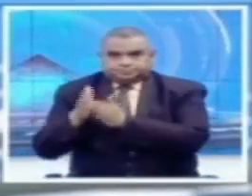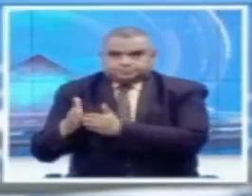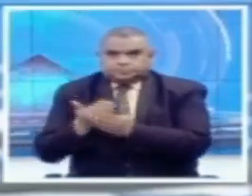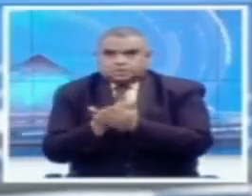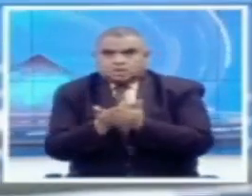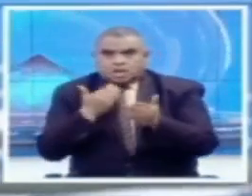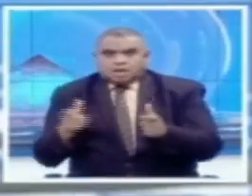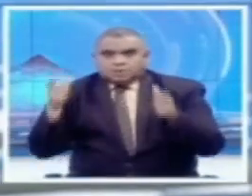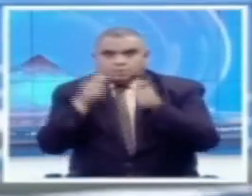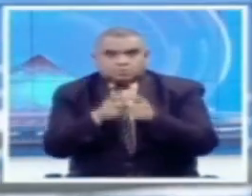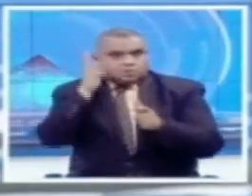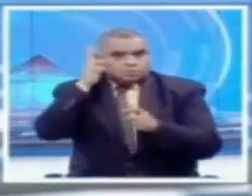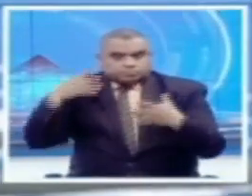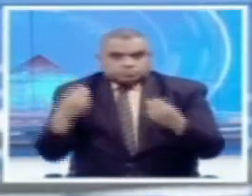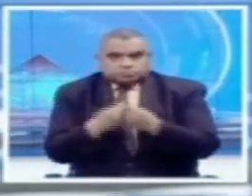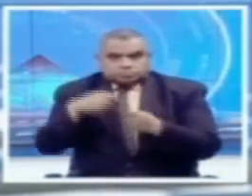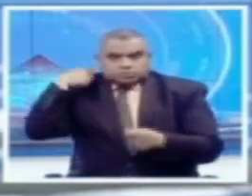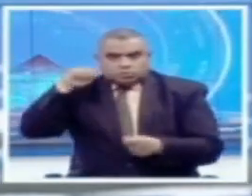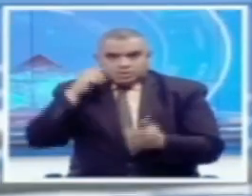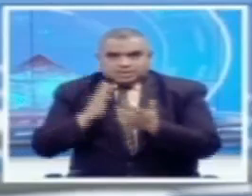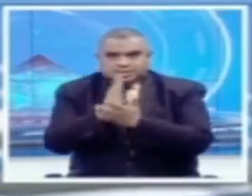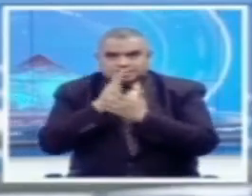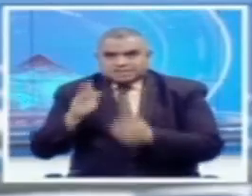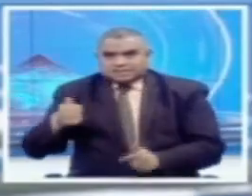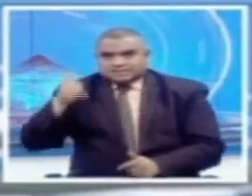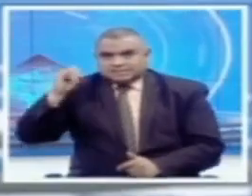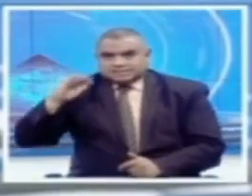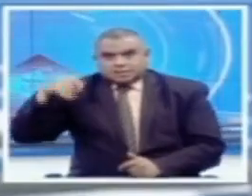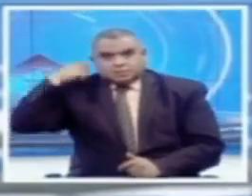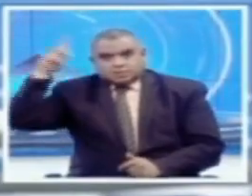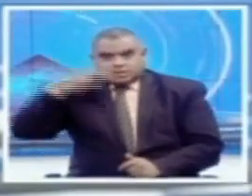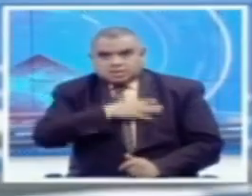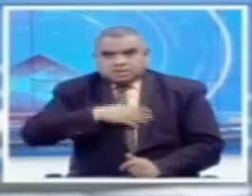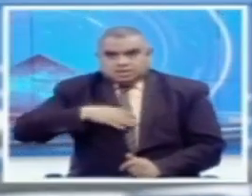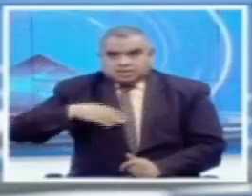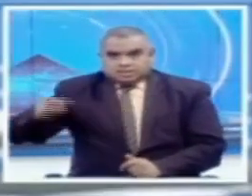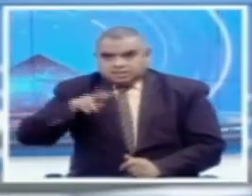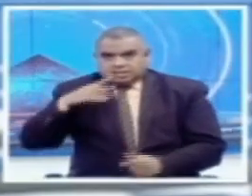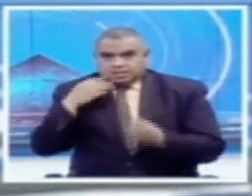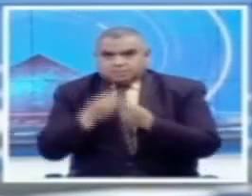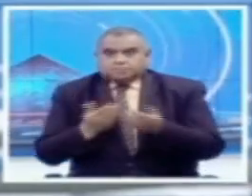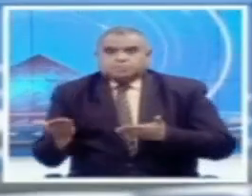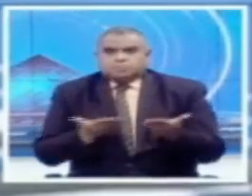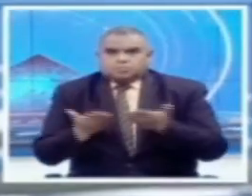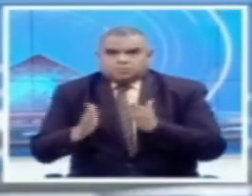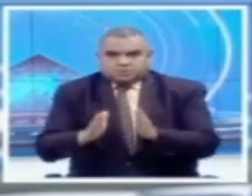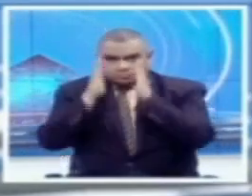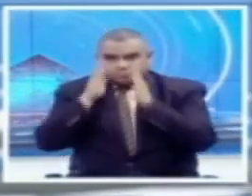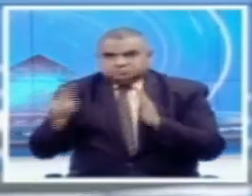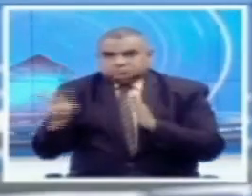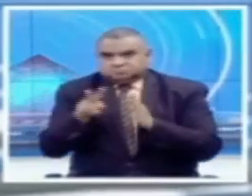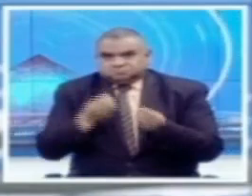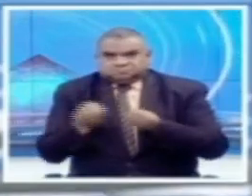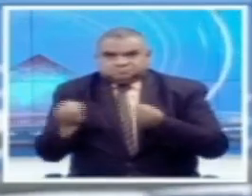وقبيل المؤتمر الصحفي المشترك، عقد وزير الخارجية سامح شكري ونظيرته النرويجية أنيكن هايتفيلد جلسة مباحثات